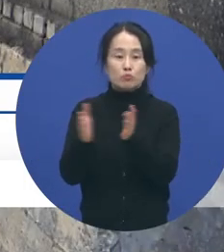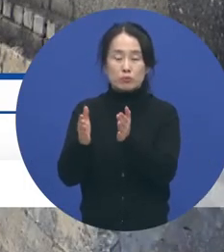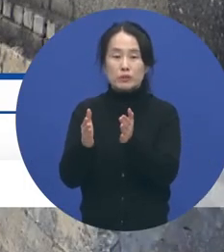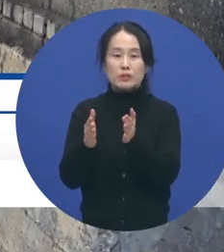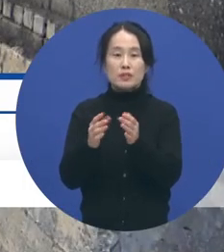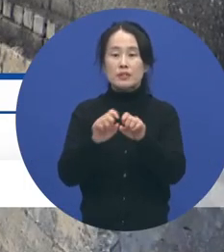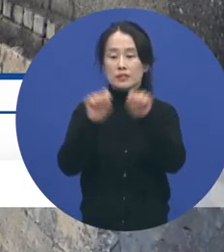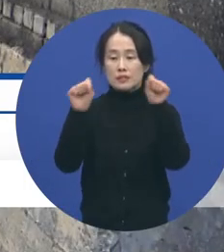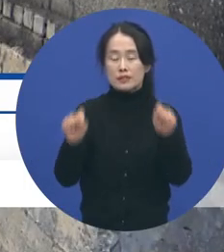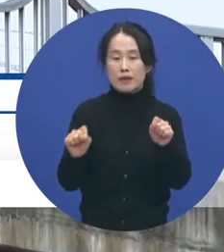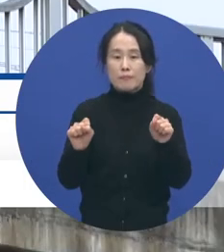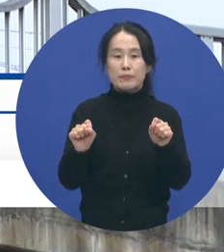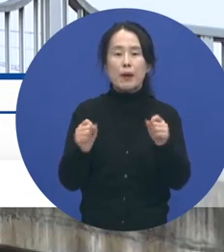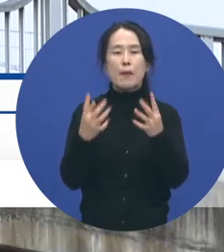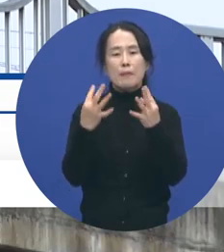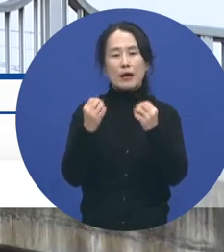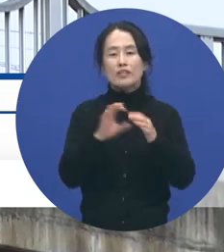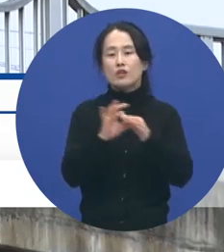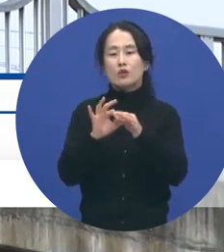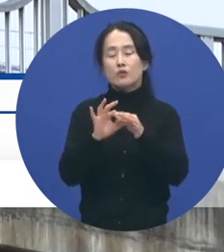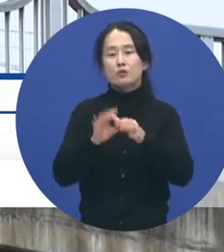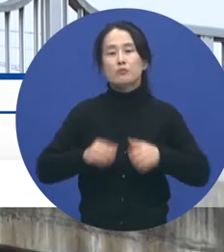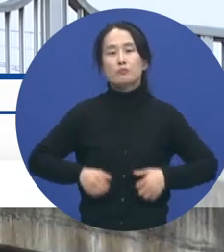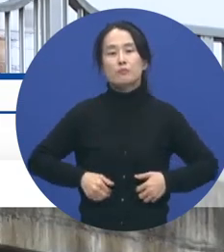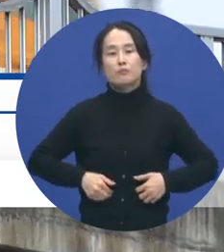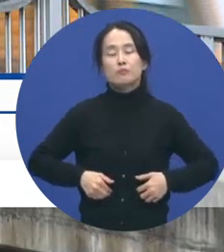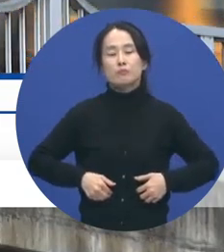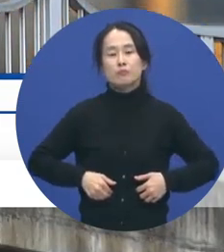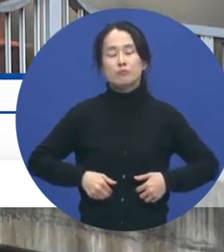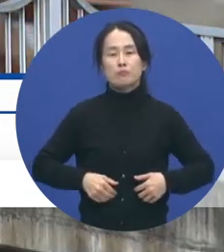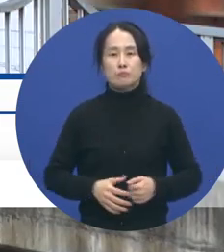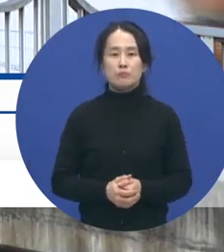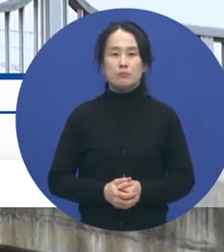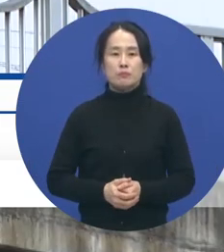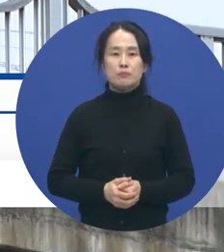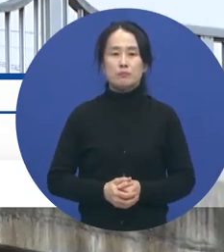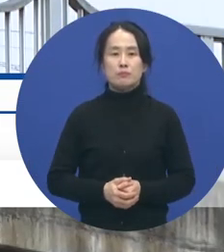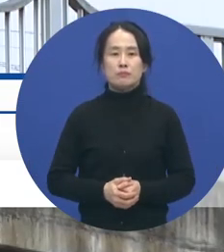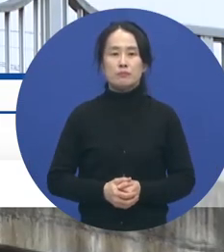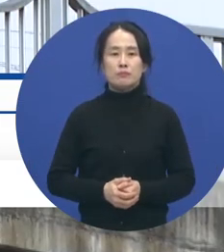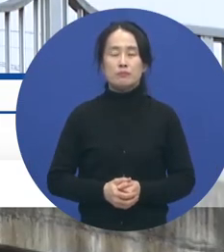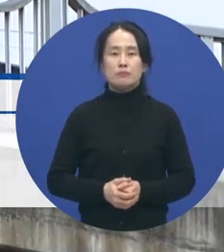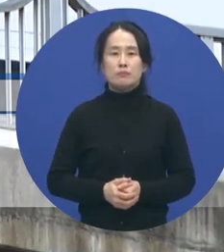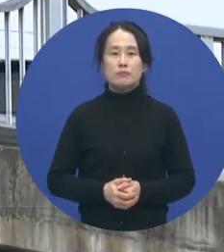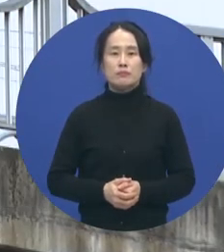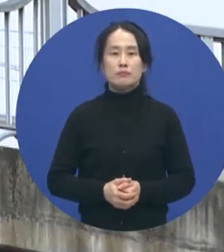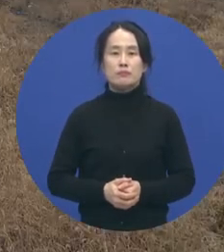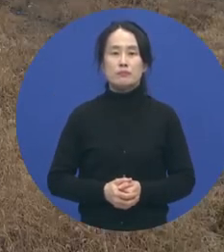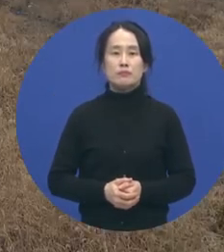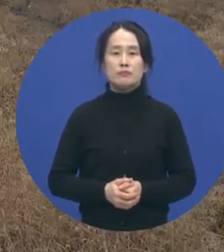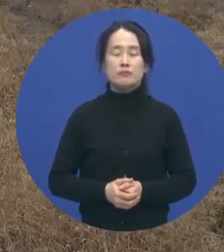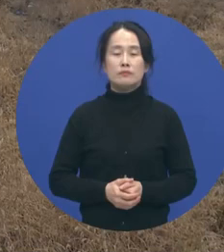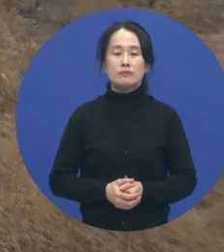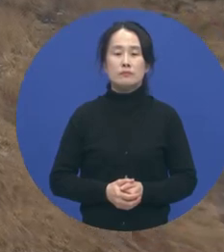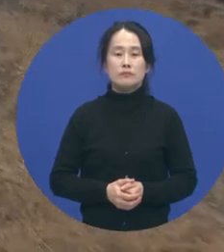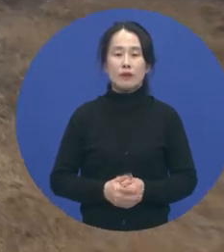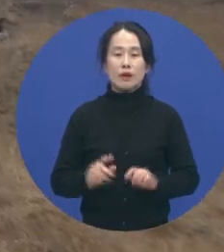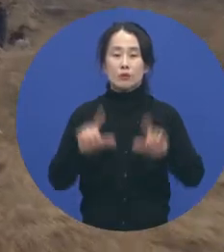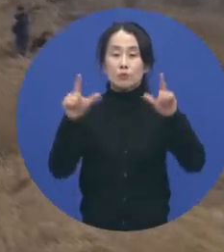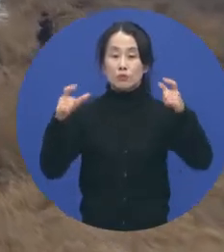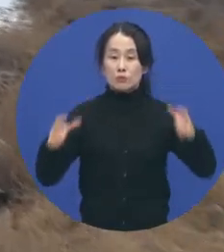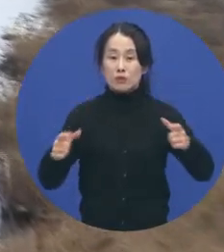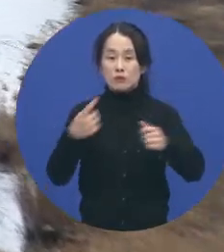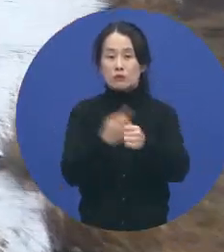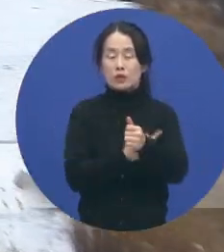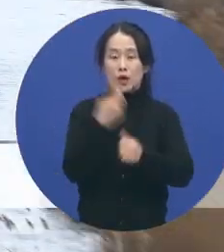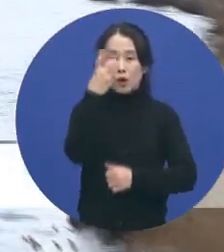도로망이나 철도 같은 그런 기반 시설이 인프라가 돼야 된다고. 동부 지역은